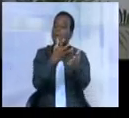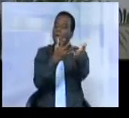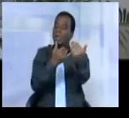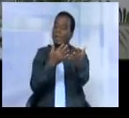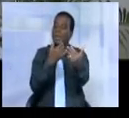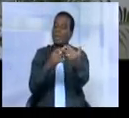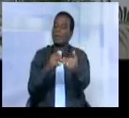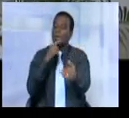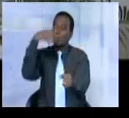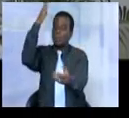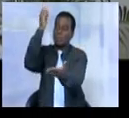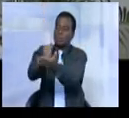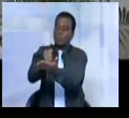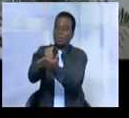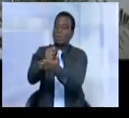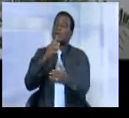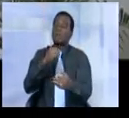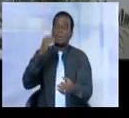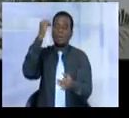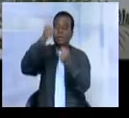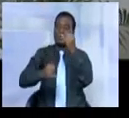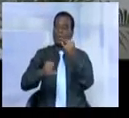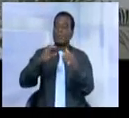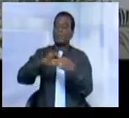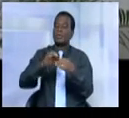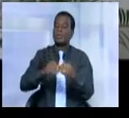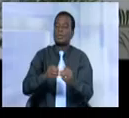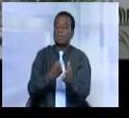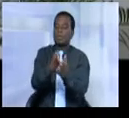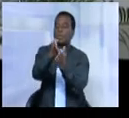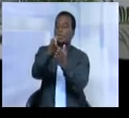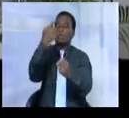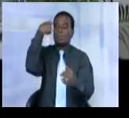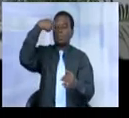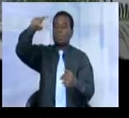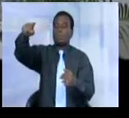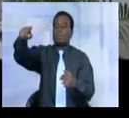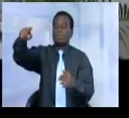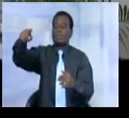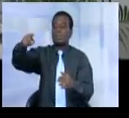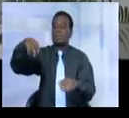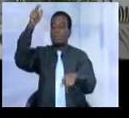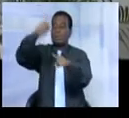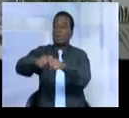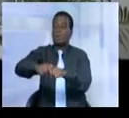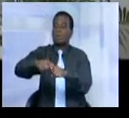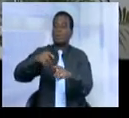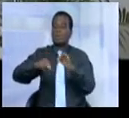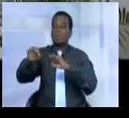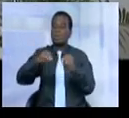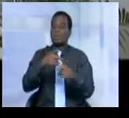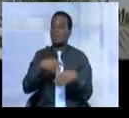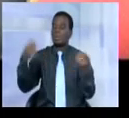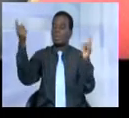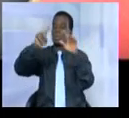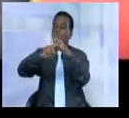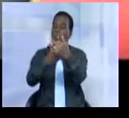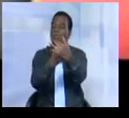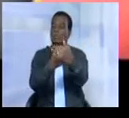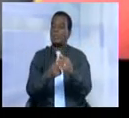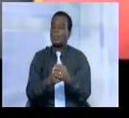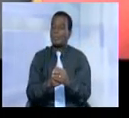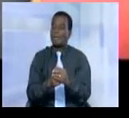la confirmation de la fin de ces procédures pour pouvoir les appliquer, pour définir quand nous allons commencer.